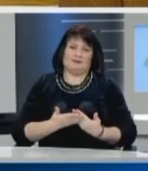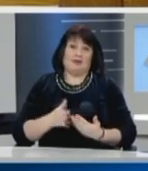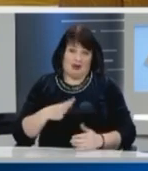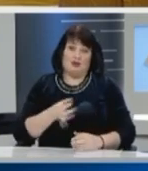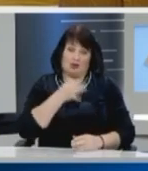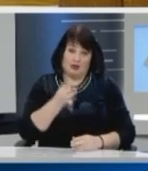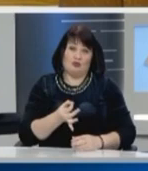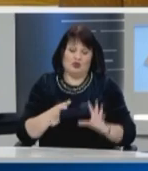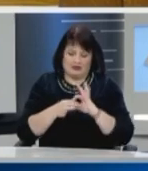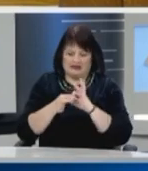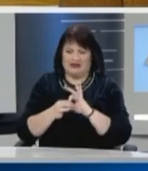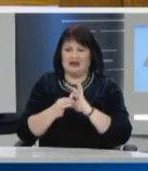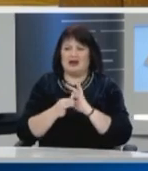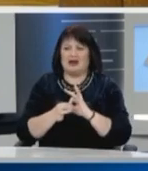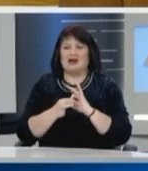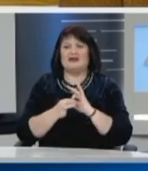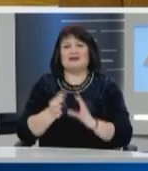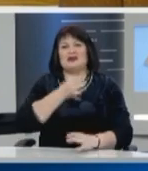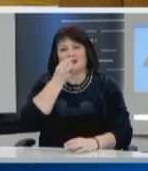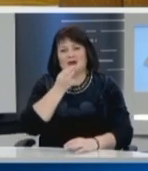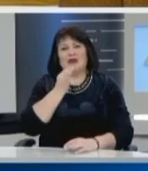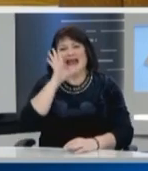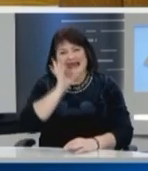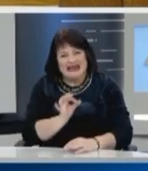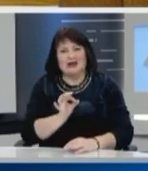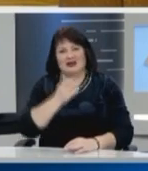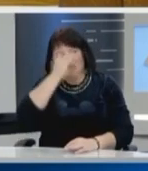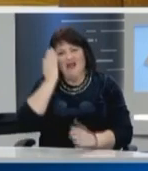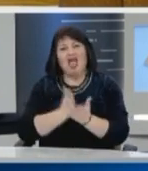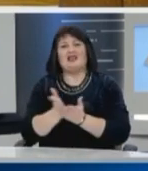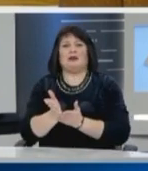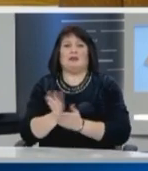Και αυτή η συνεργασία, εγώ την έχω χαρακτηρίσει έντιμη και ειλικρινή,